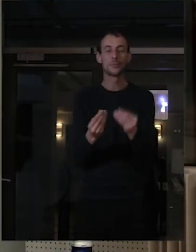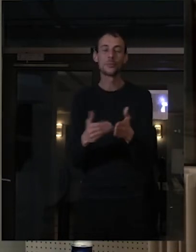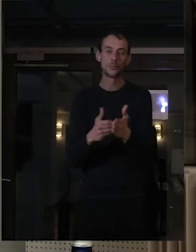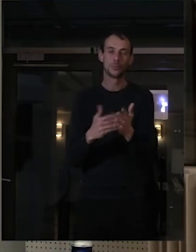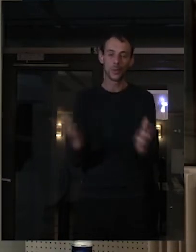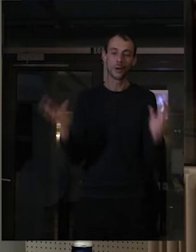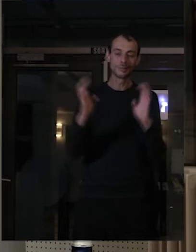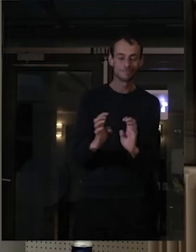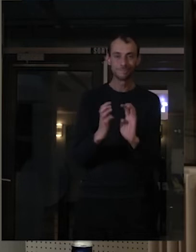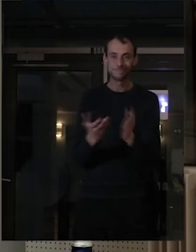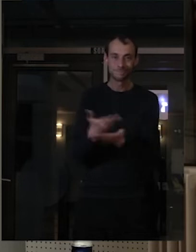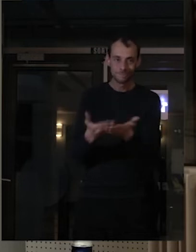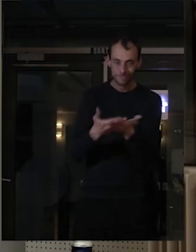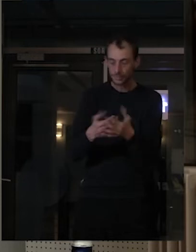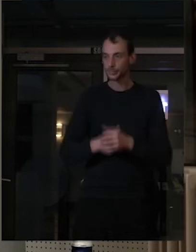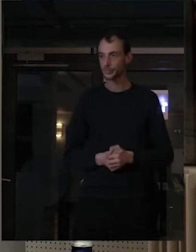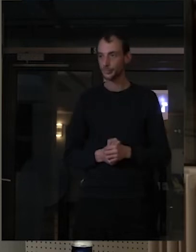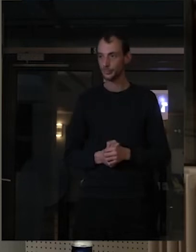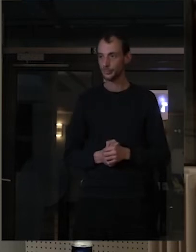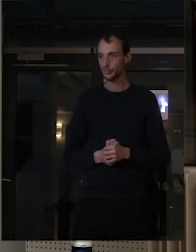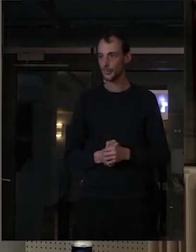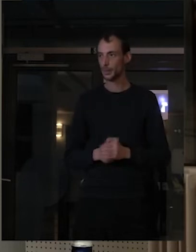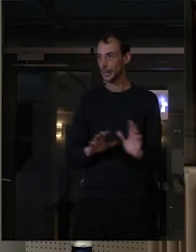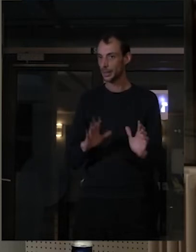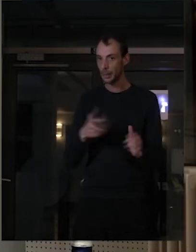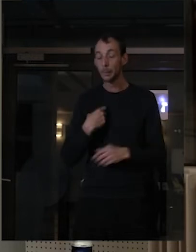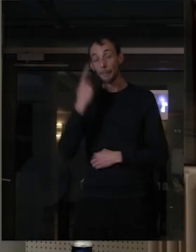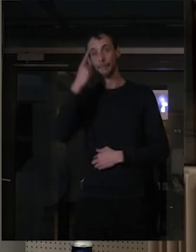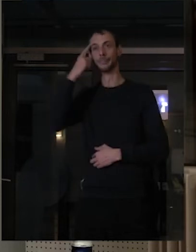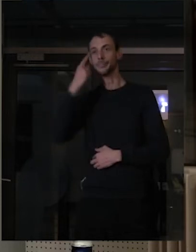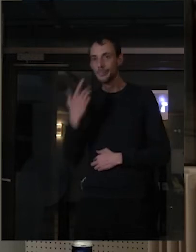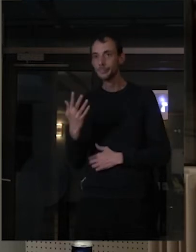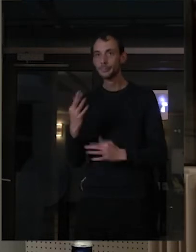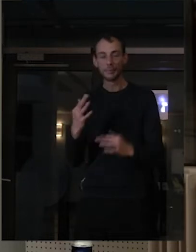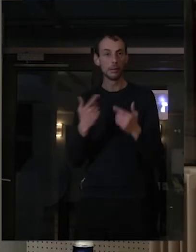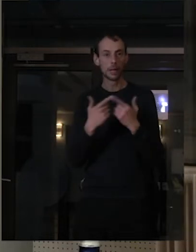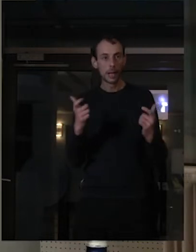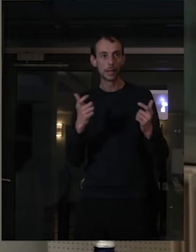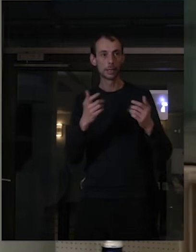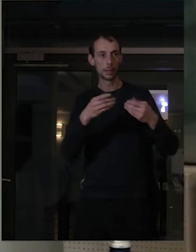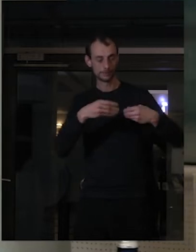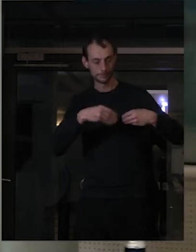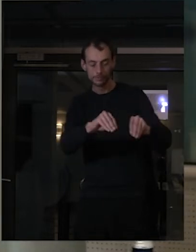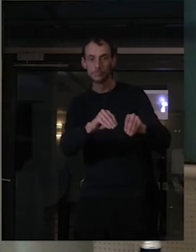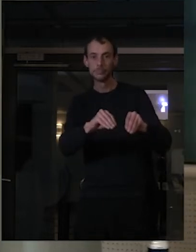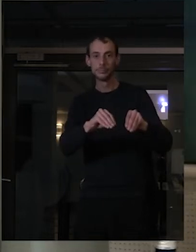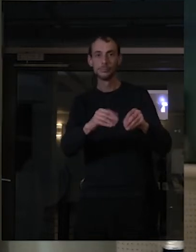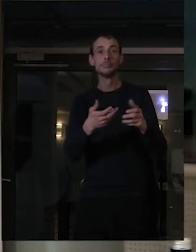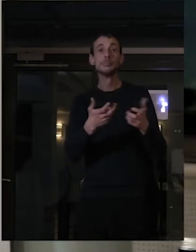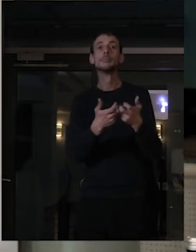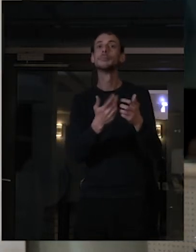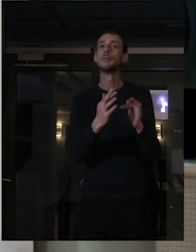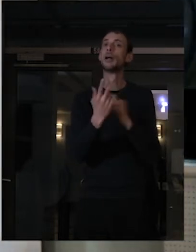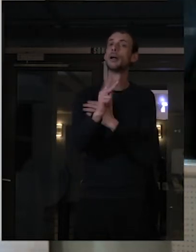vraiment cette question de la commercialisation des équipements, notamment sur les tenues vestimentaires.